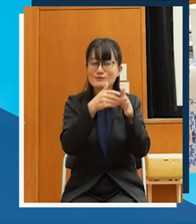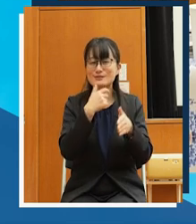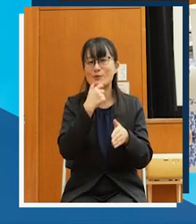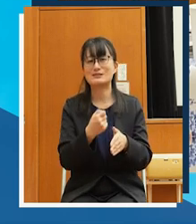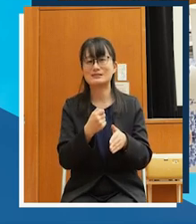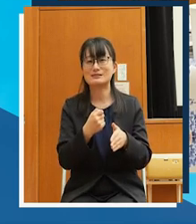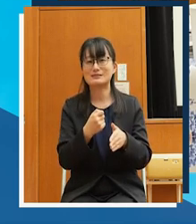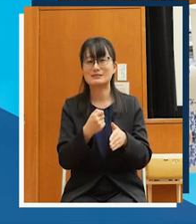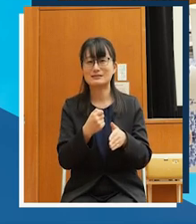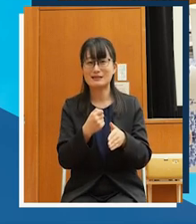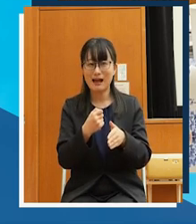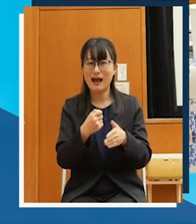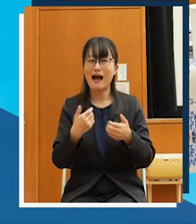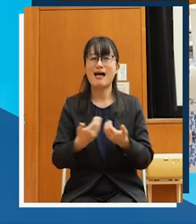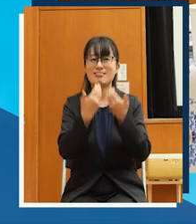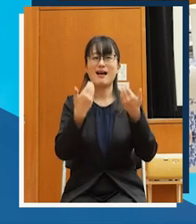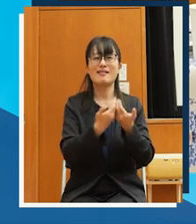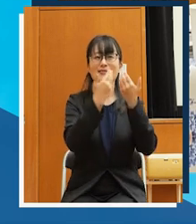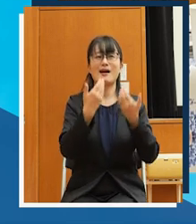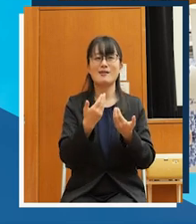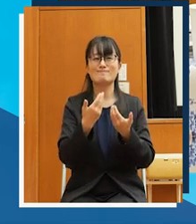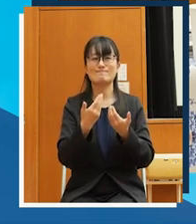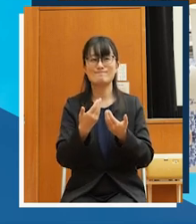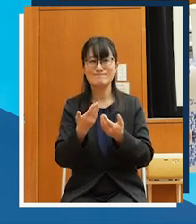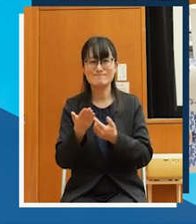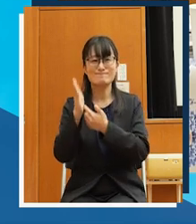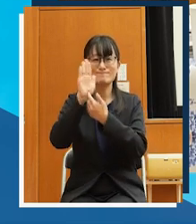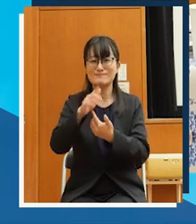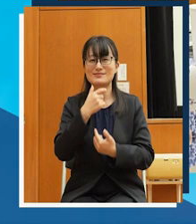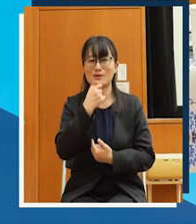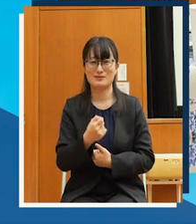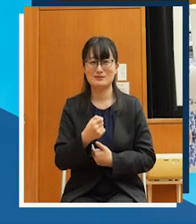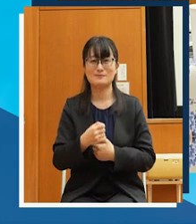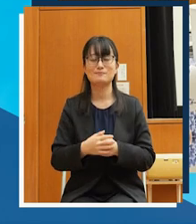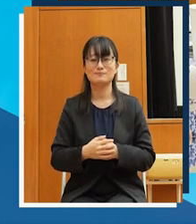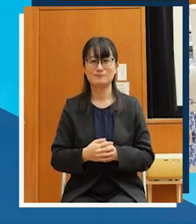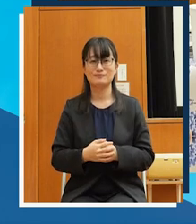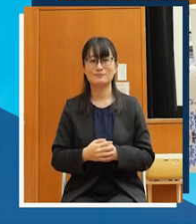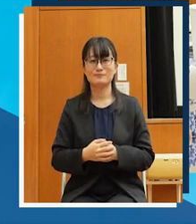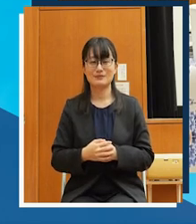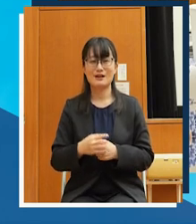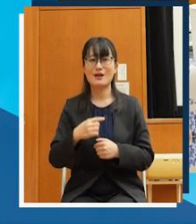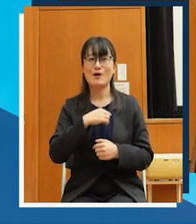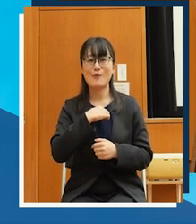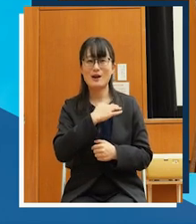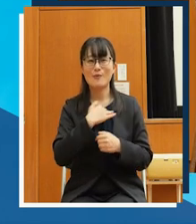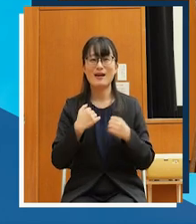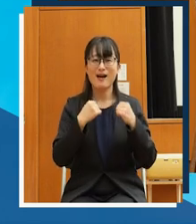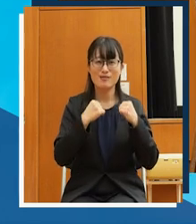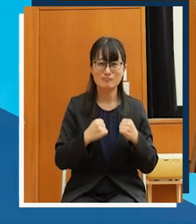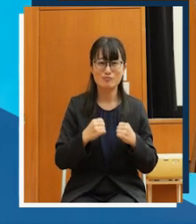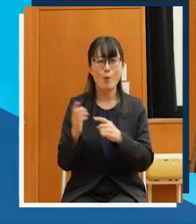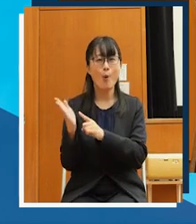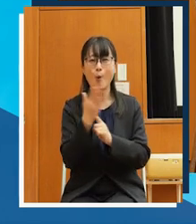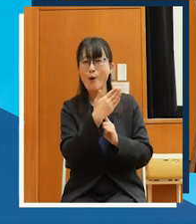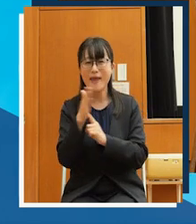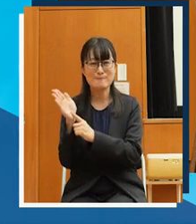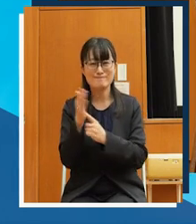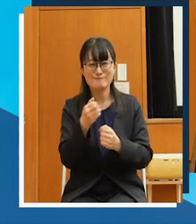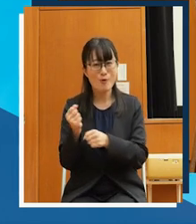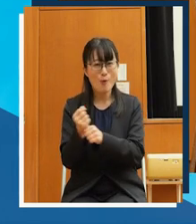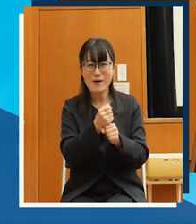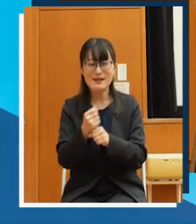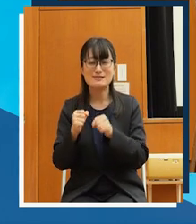げてくださいえで常に我々がいる応援してるっていうことを示してください私たちそれを力にして